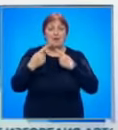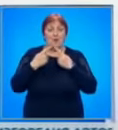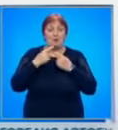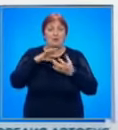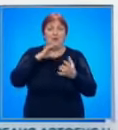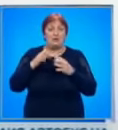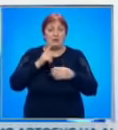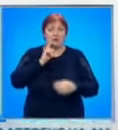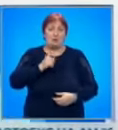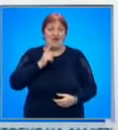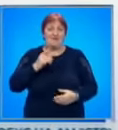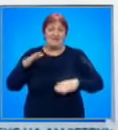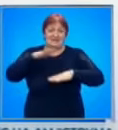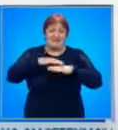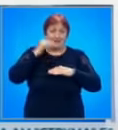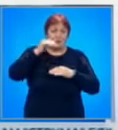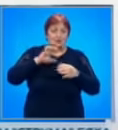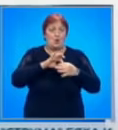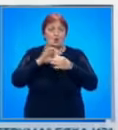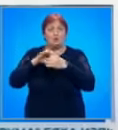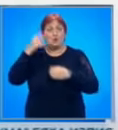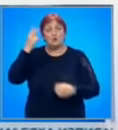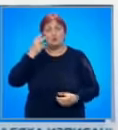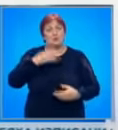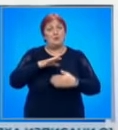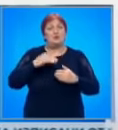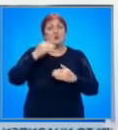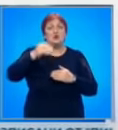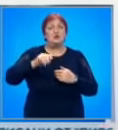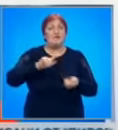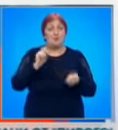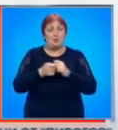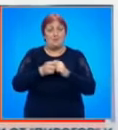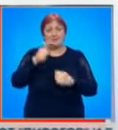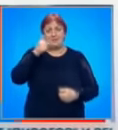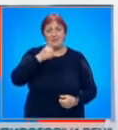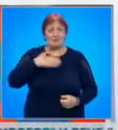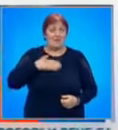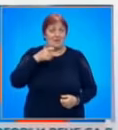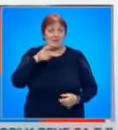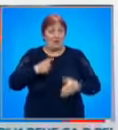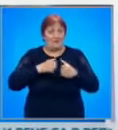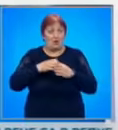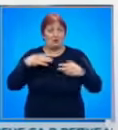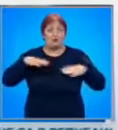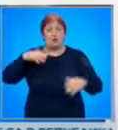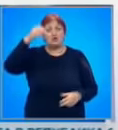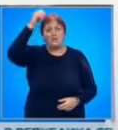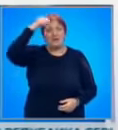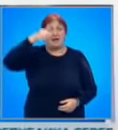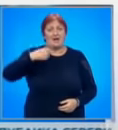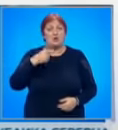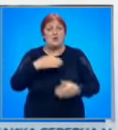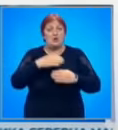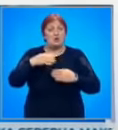по политиките, които трябва да залегнат в бъдещето коалиционно споразумение между Продължаваме промяната, БСП, Има такъв народ и Демократична България.